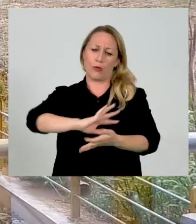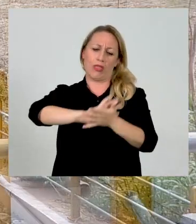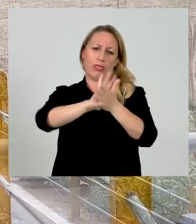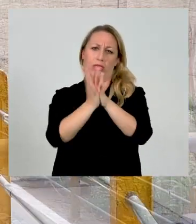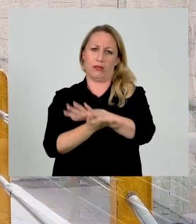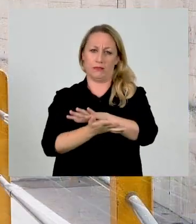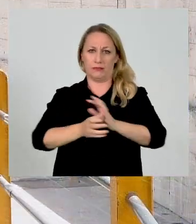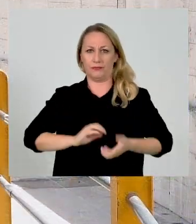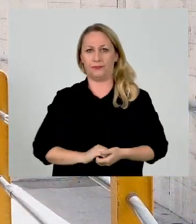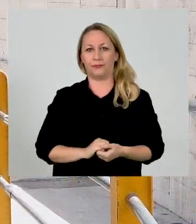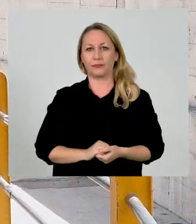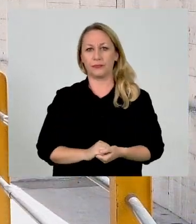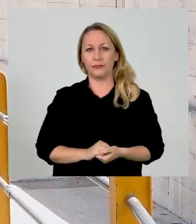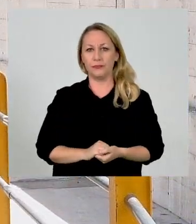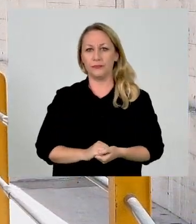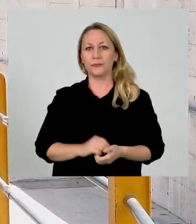αυτό.